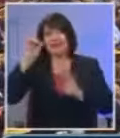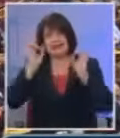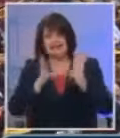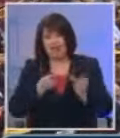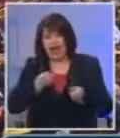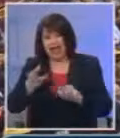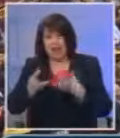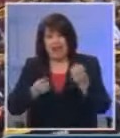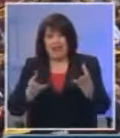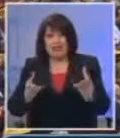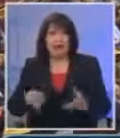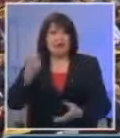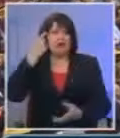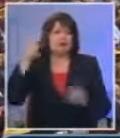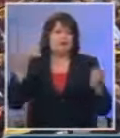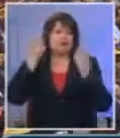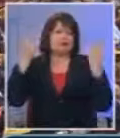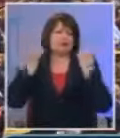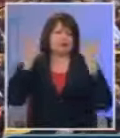νούμερα απίστευτες αερολογίες.